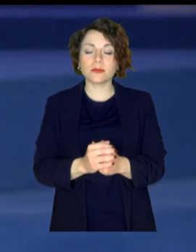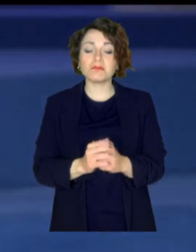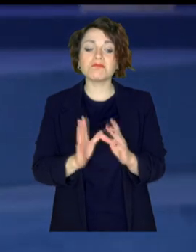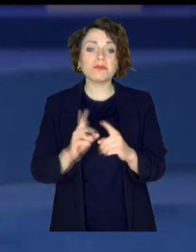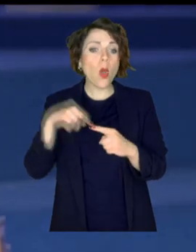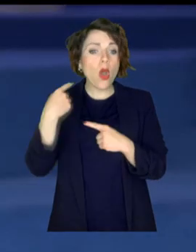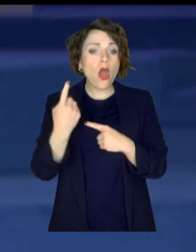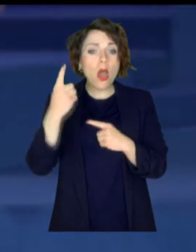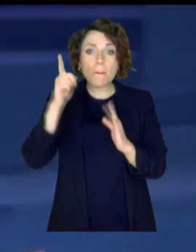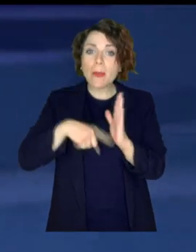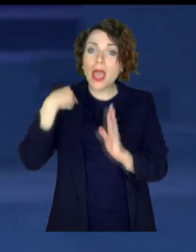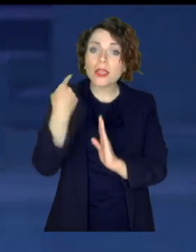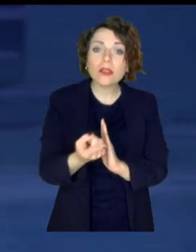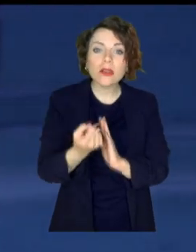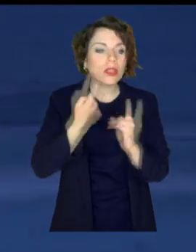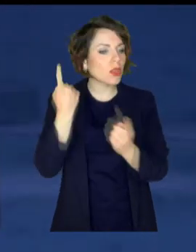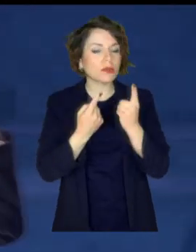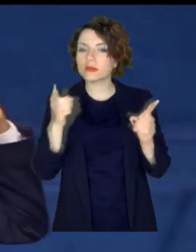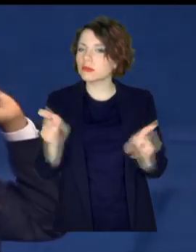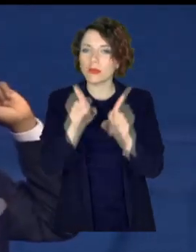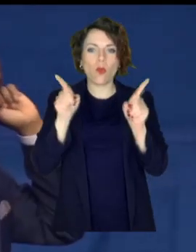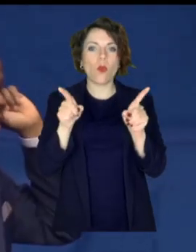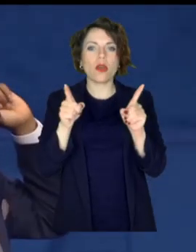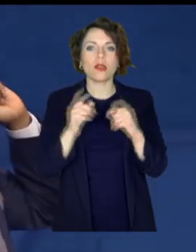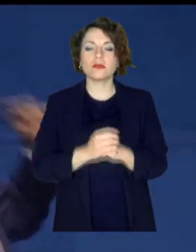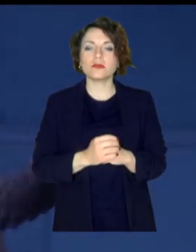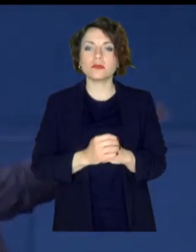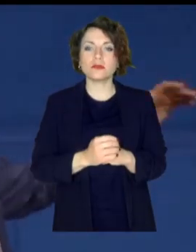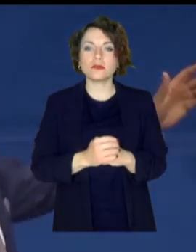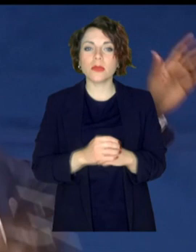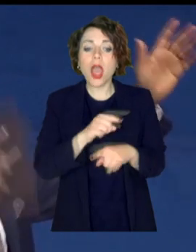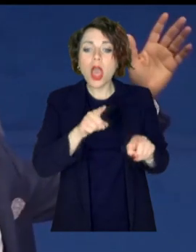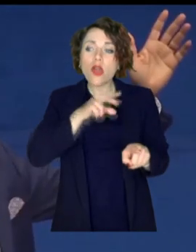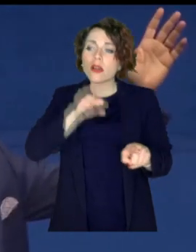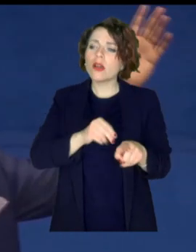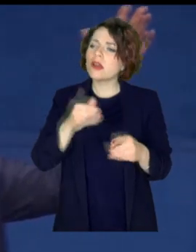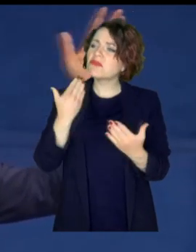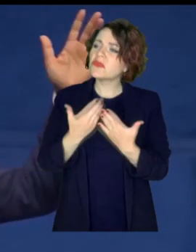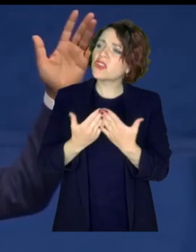E poi un mese dopo si ritrovano nella stessa situazione di prima. E dicono, Signore,